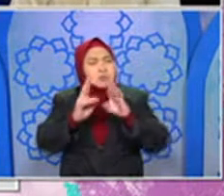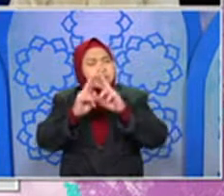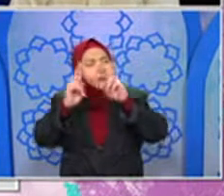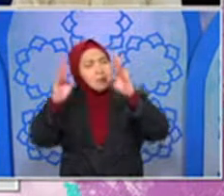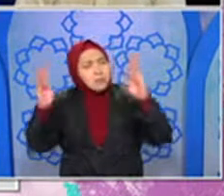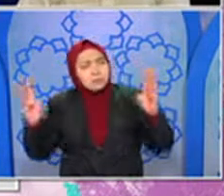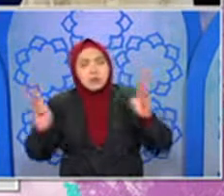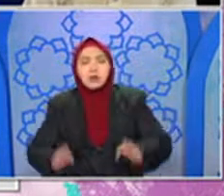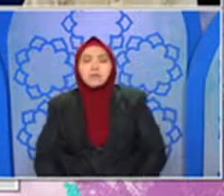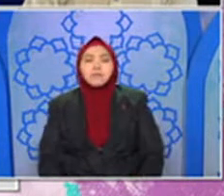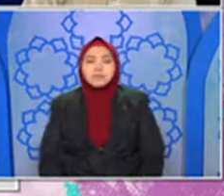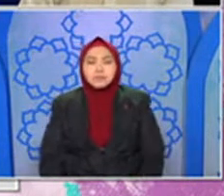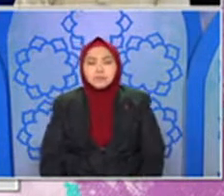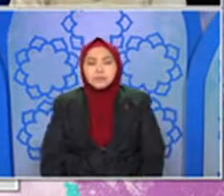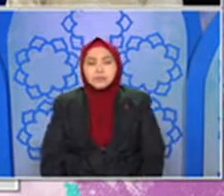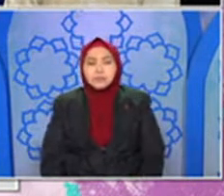'adzim.